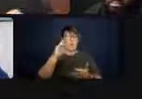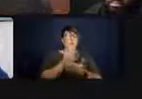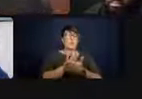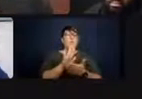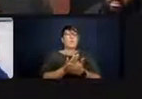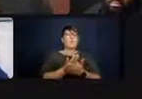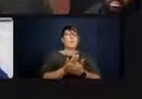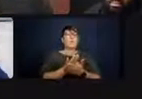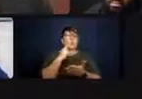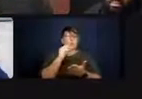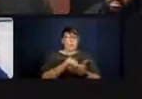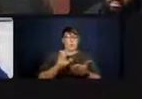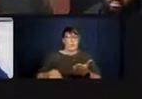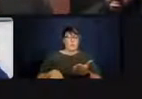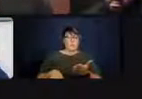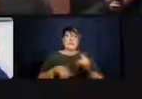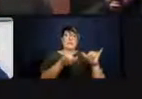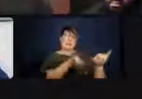ونقتدي